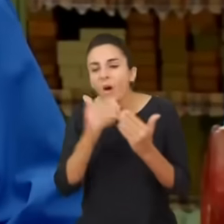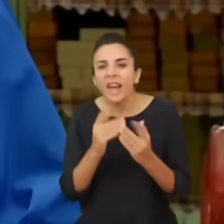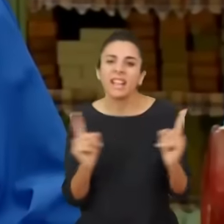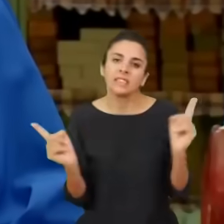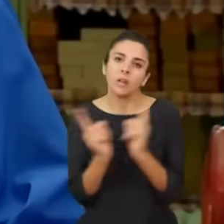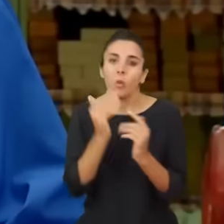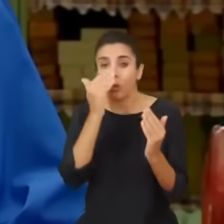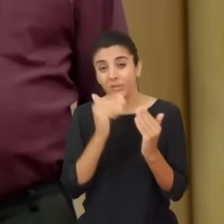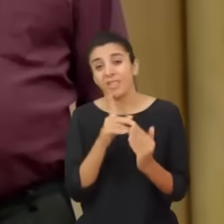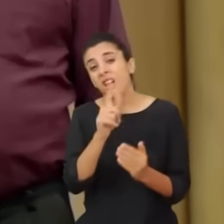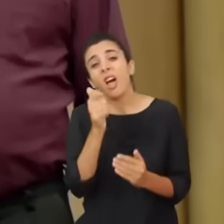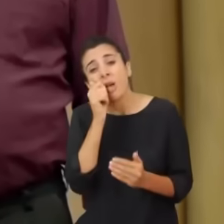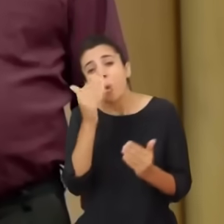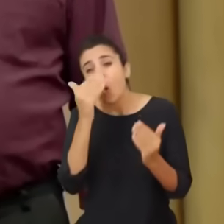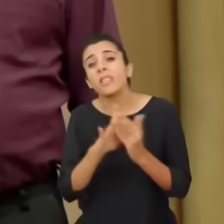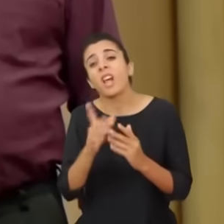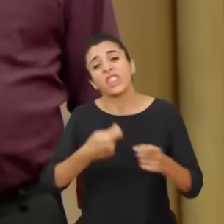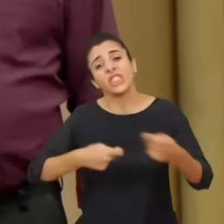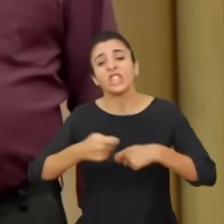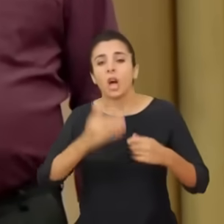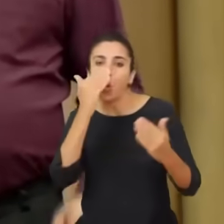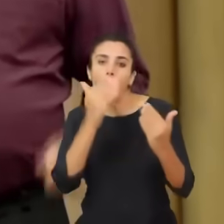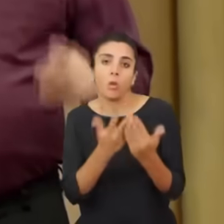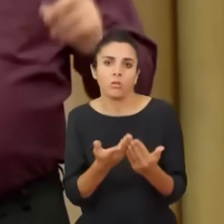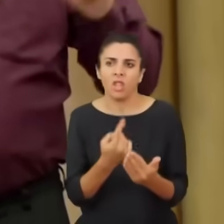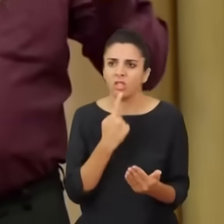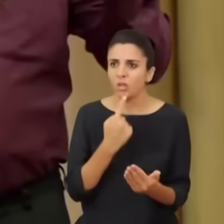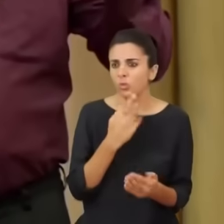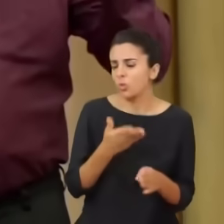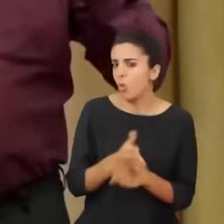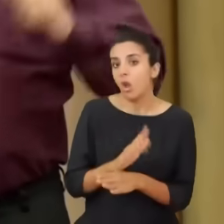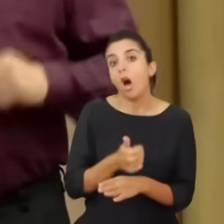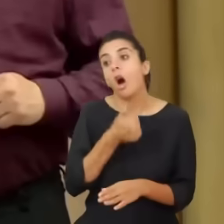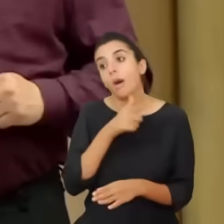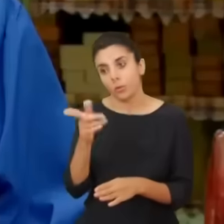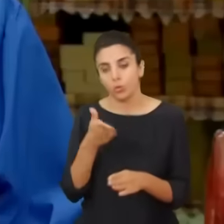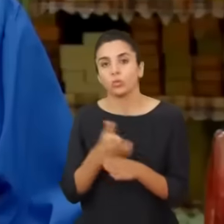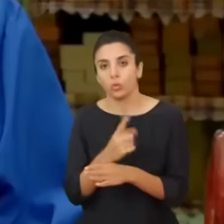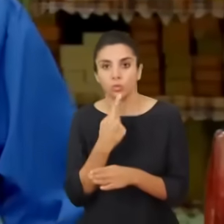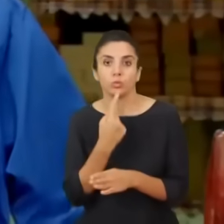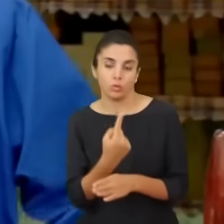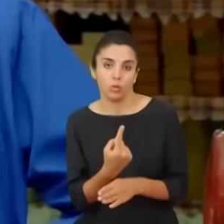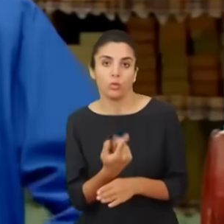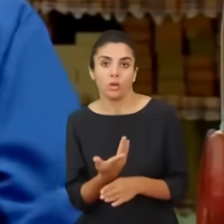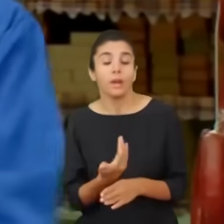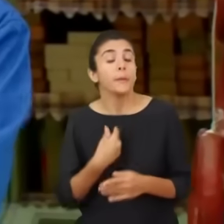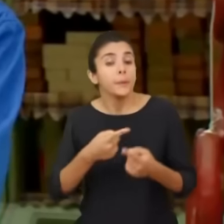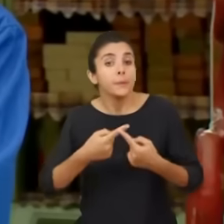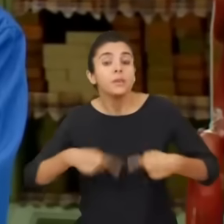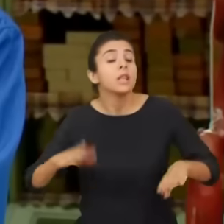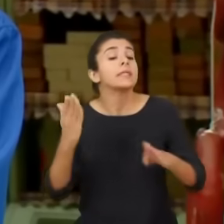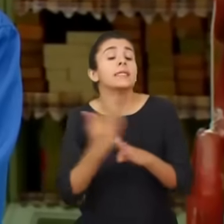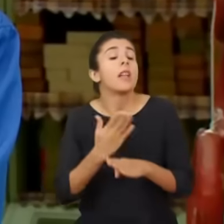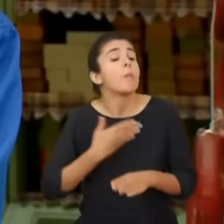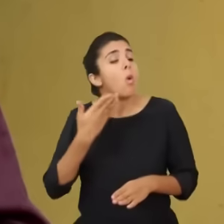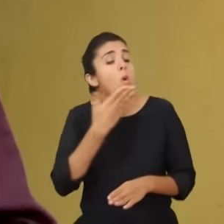Seninki ibadet olmuyor ki ticaret oluyor. Niye öyle diyorsun abi ya? Mehmet abi doğru söylüyor. Biz neden